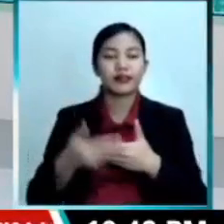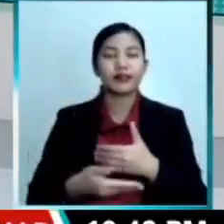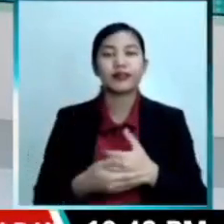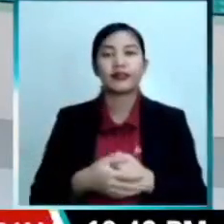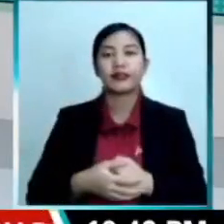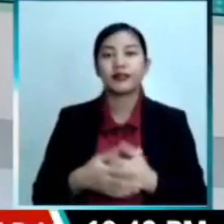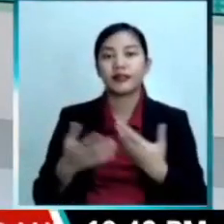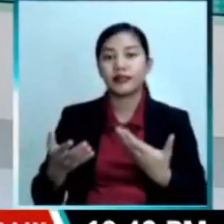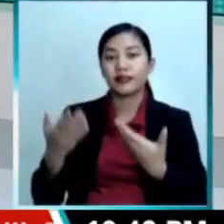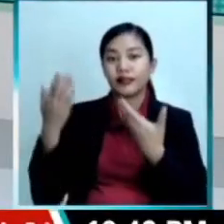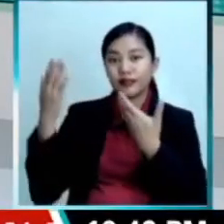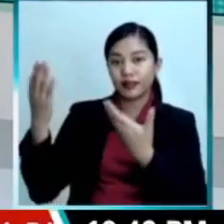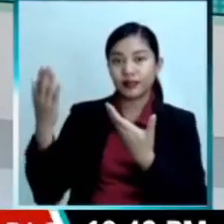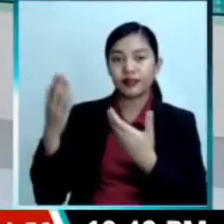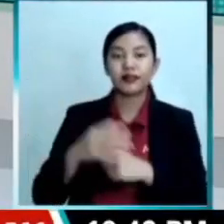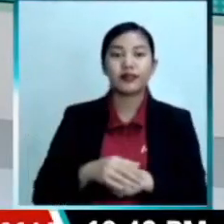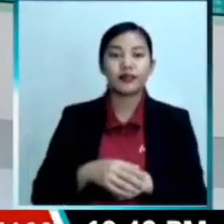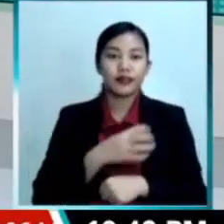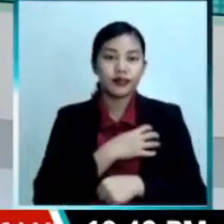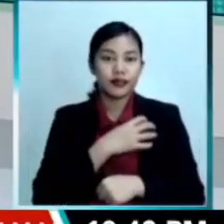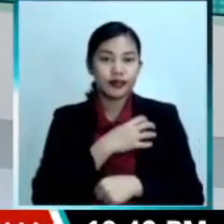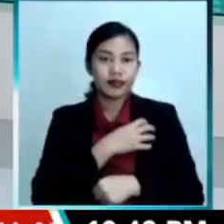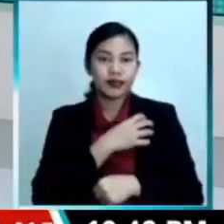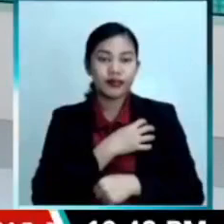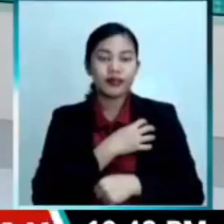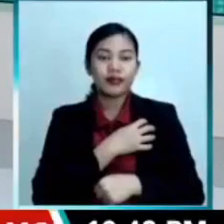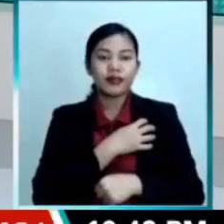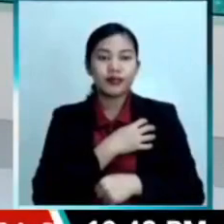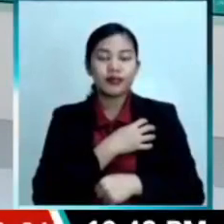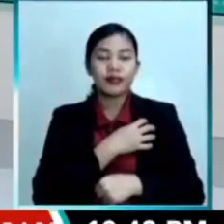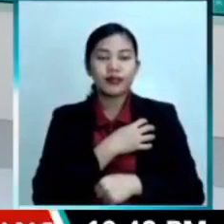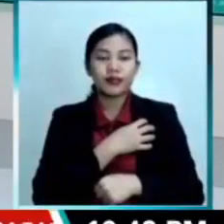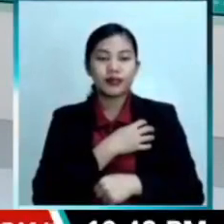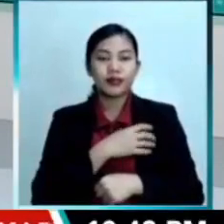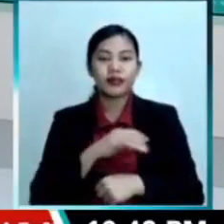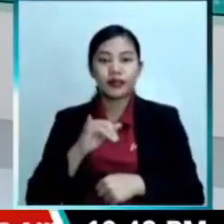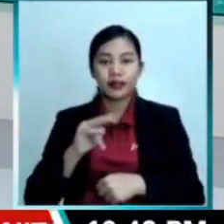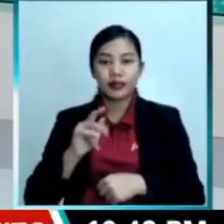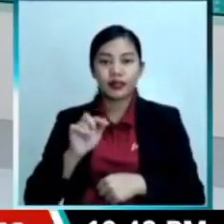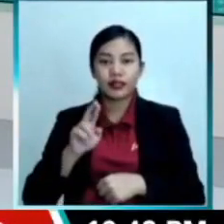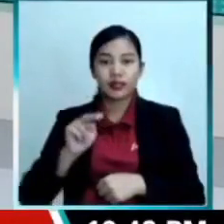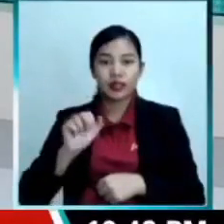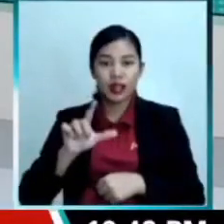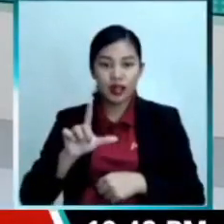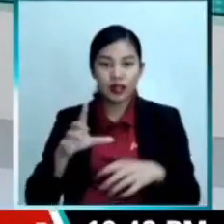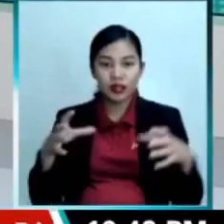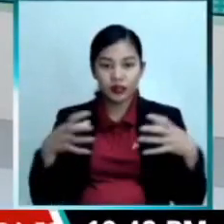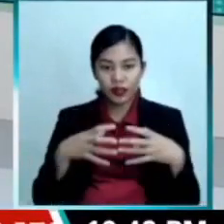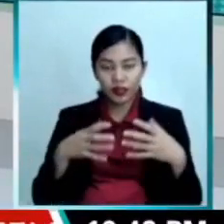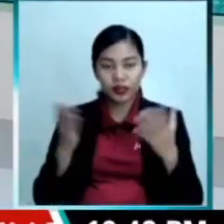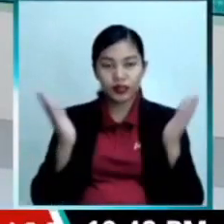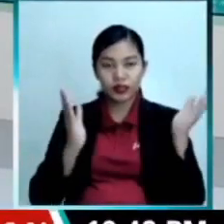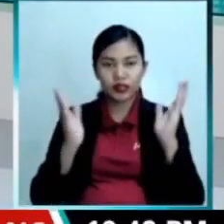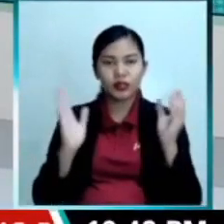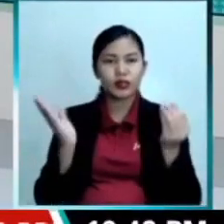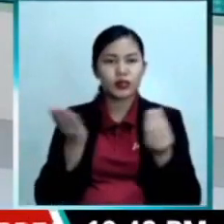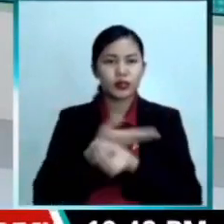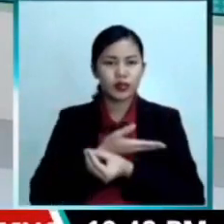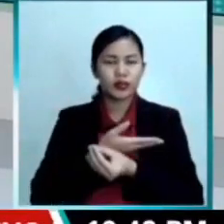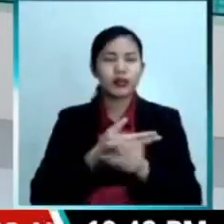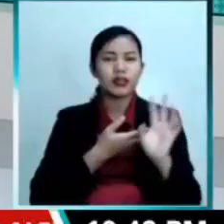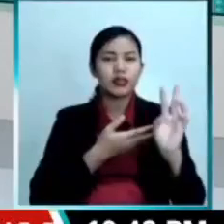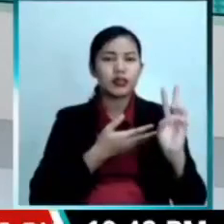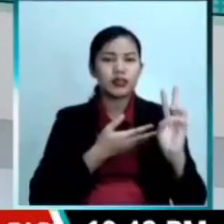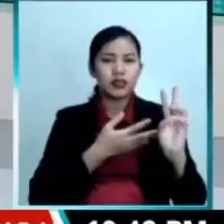Inirerekomenda ng Philippine National Police Internal Affairs Service na tanggalin sa serbisyo ang 6 na pulis Caloocan na